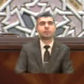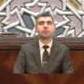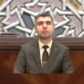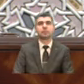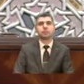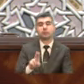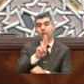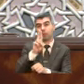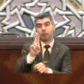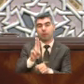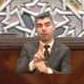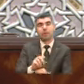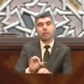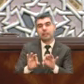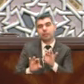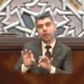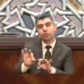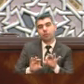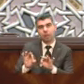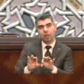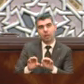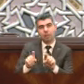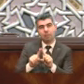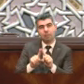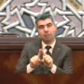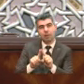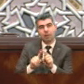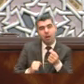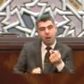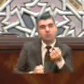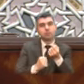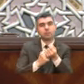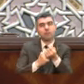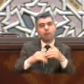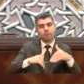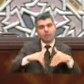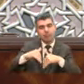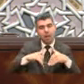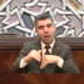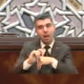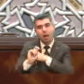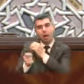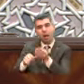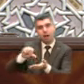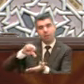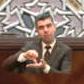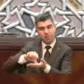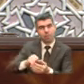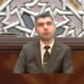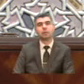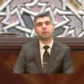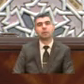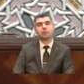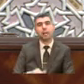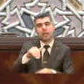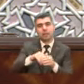السؤال الموالي عن استراتيجية النهوض بالبنية الطرقية بالمناطق النائية للسيدات والسادة النواب المحترمين من فريق